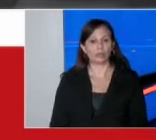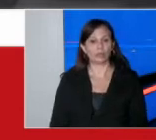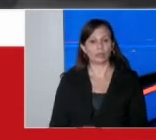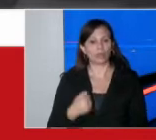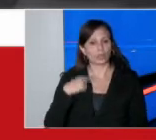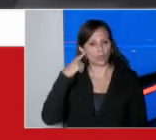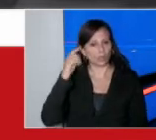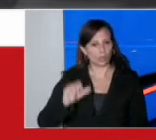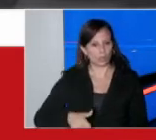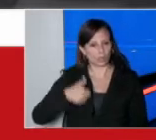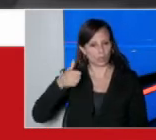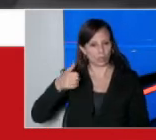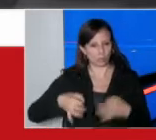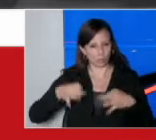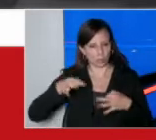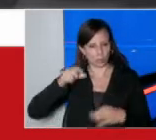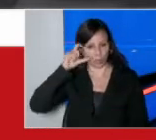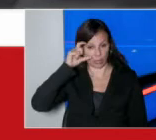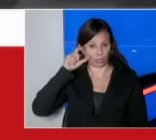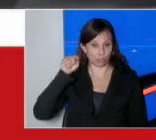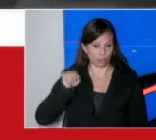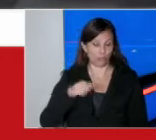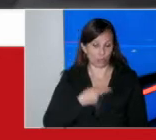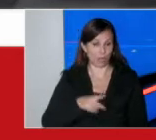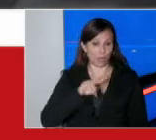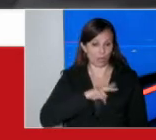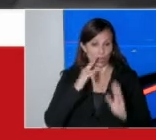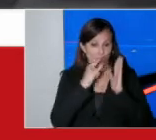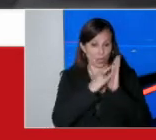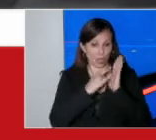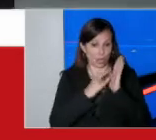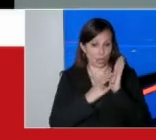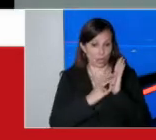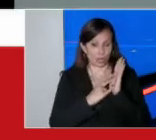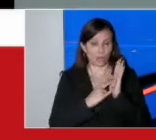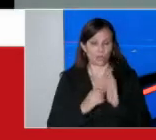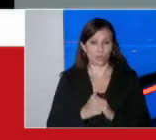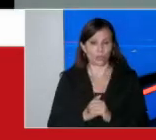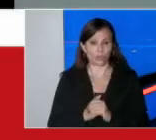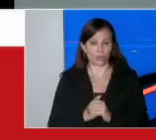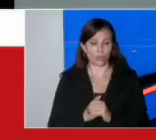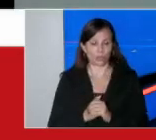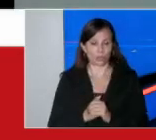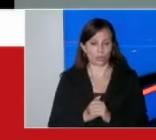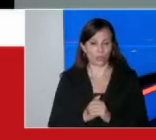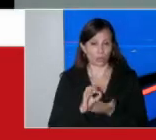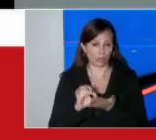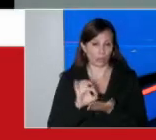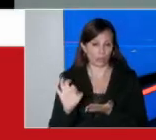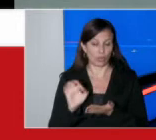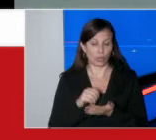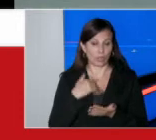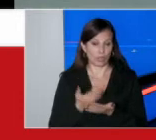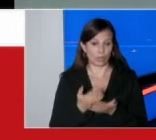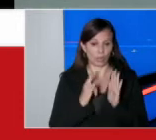גדעון סער, שר המשפטים, שתחת ידיו יצא מהמשרד שלו, יצא החוק, הצעת